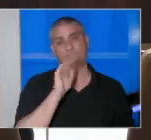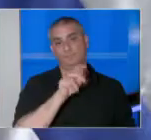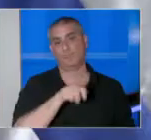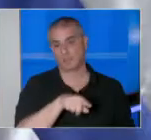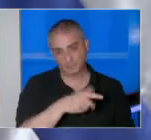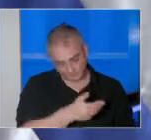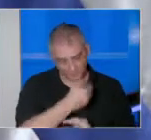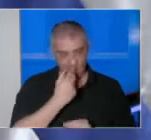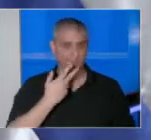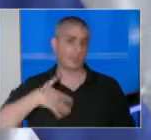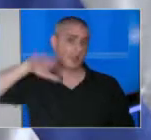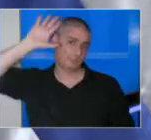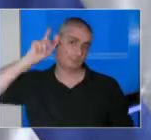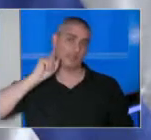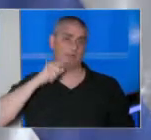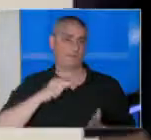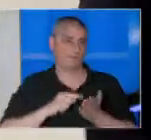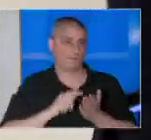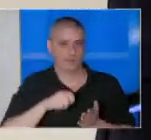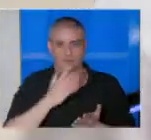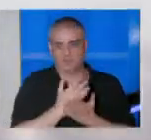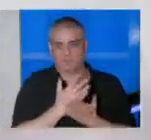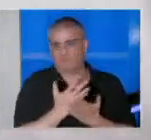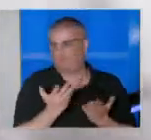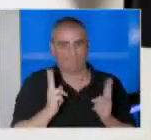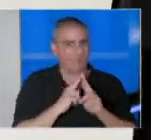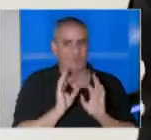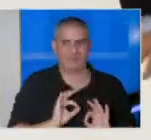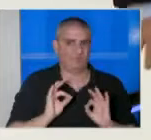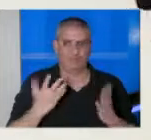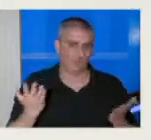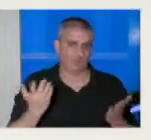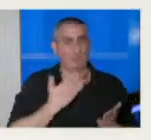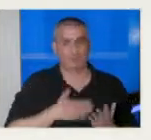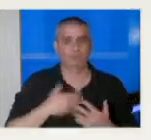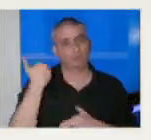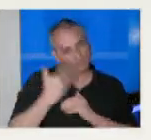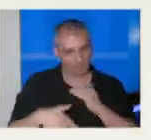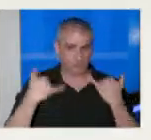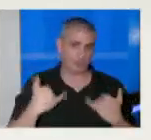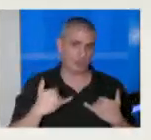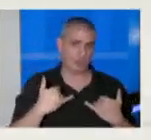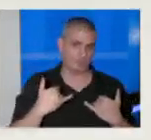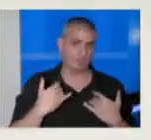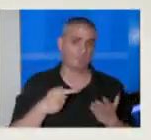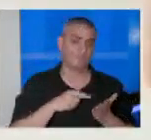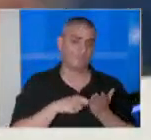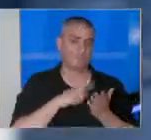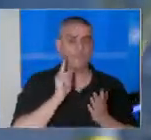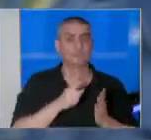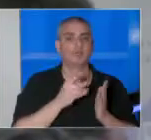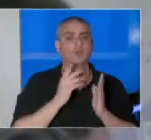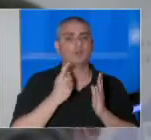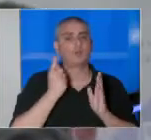הכנסת בטרם ההצבעה, אבל היות והכנסת כבר לא מתכנסת כל כך, רצו להשלים את הכל היום, לשם כך צריך